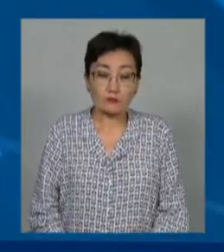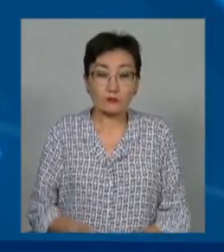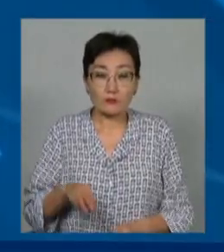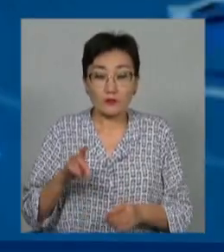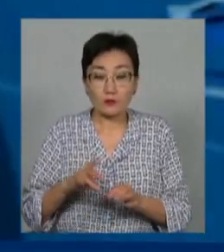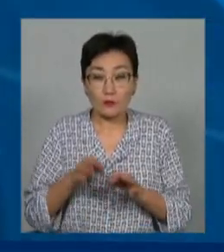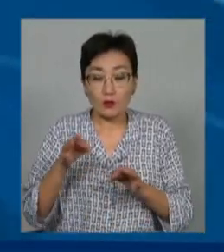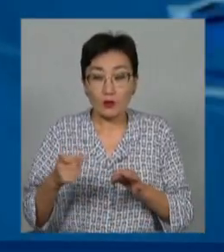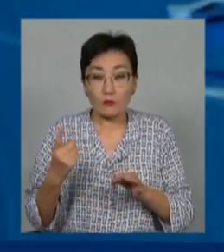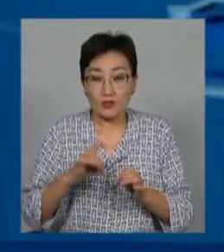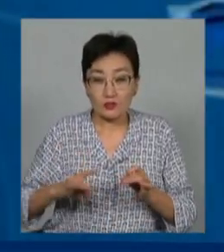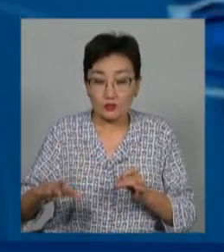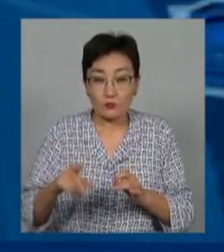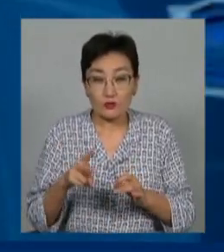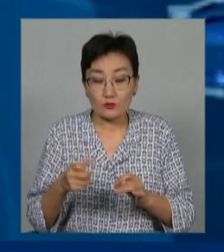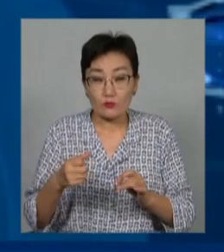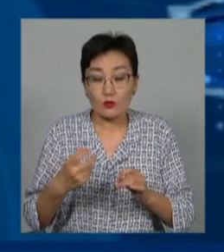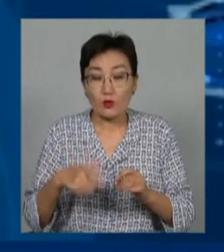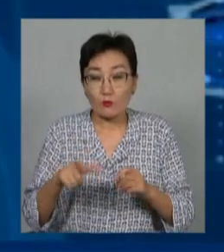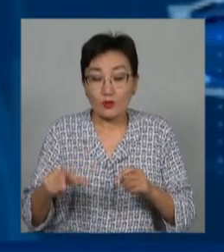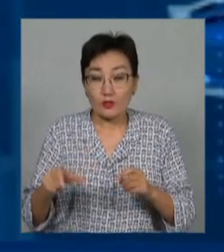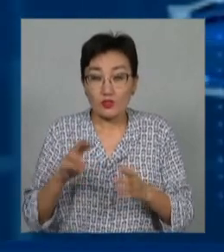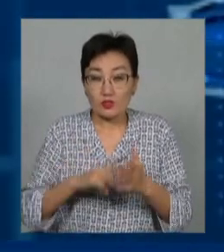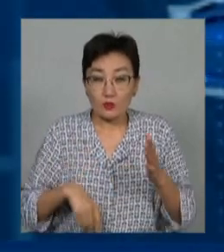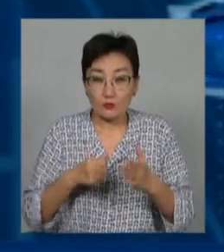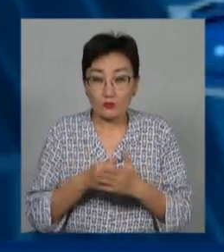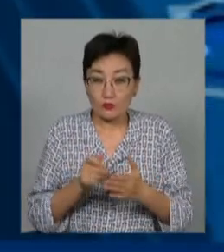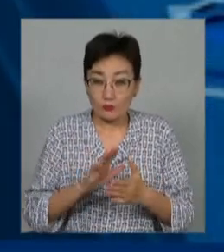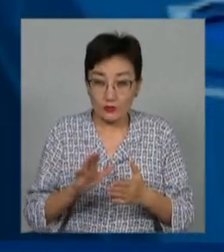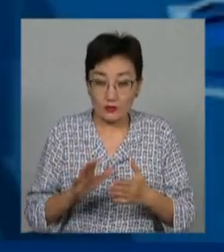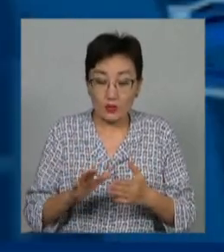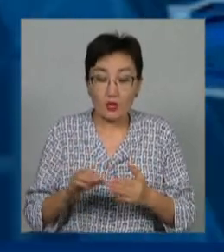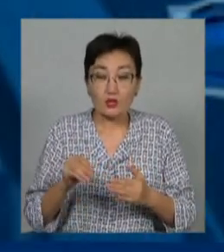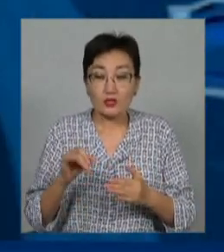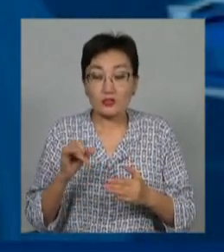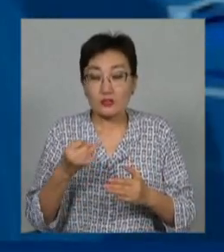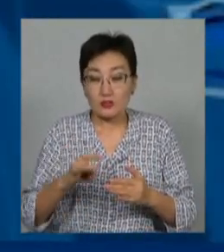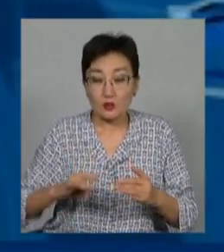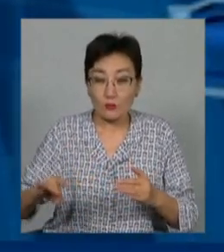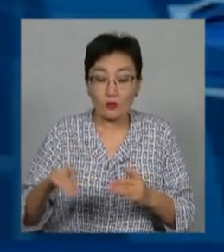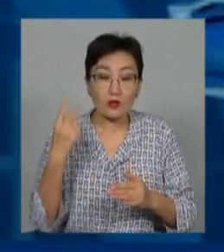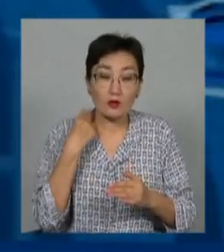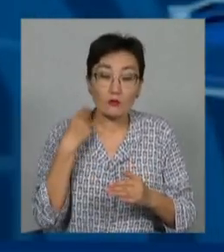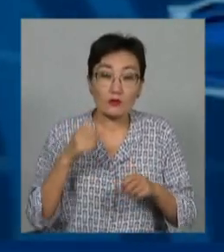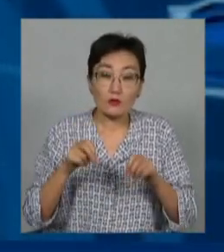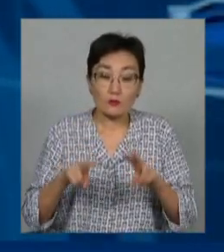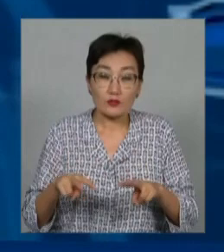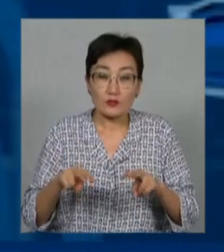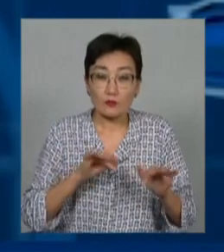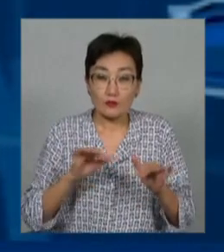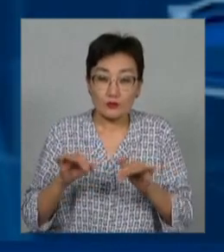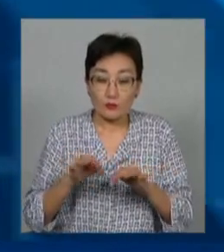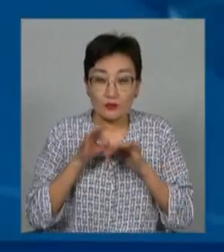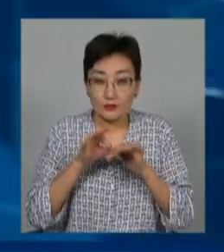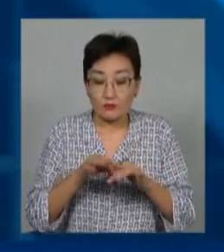Түркістан облысының Бірған ауданында 230 азамат айыппұл төлемей жалтарып жүрген. Жетісай ауданында борышкер арнайы профилактикалық іс-шарасы